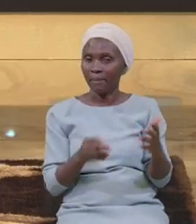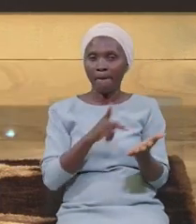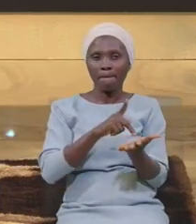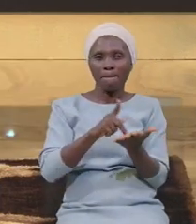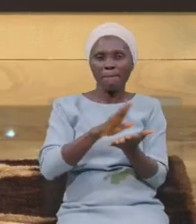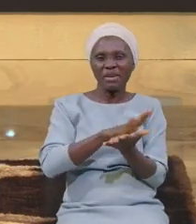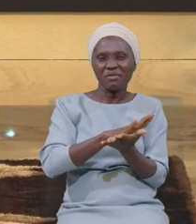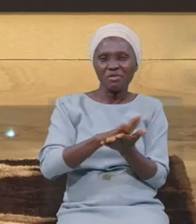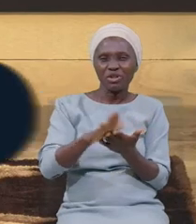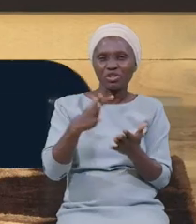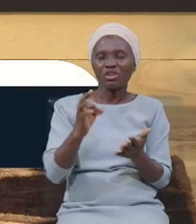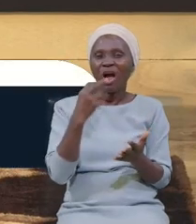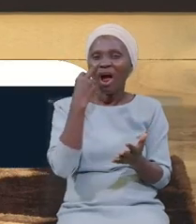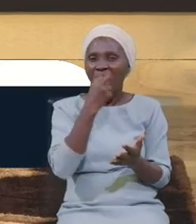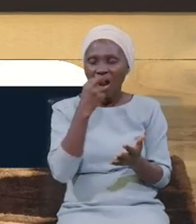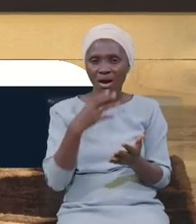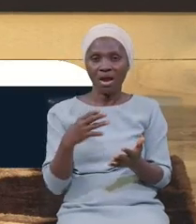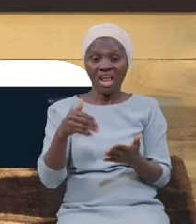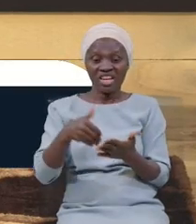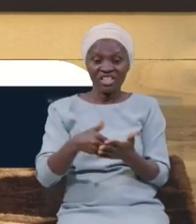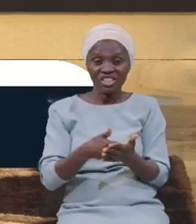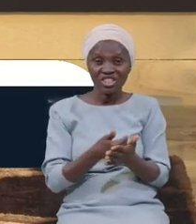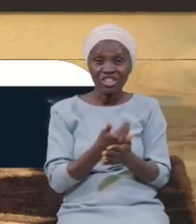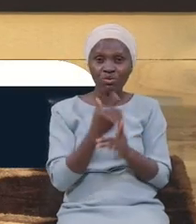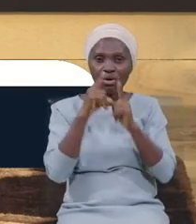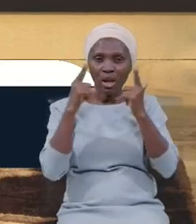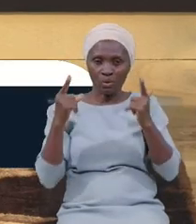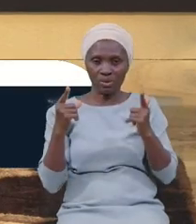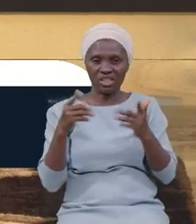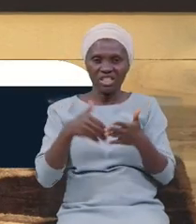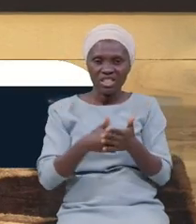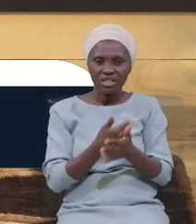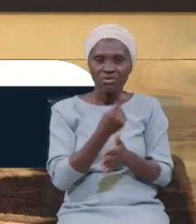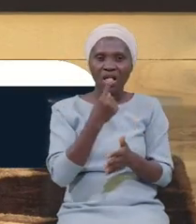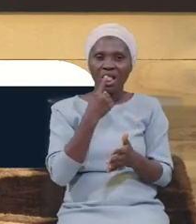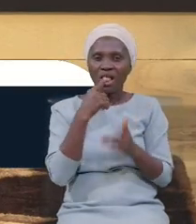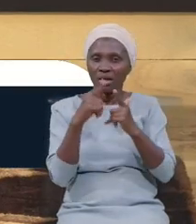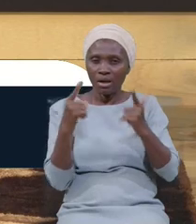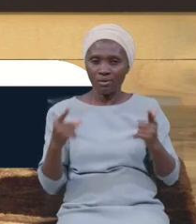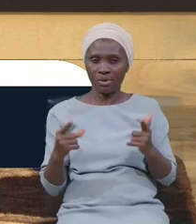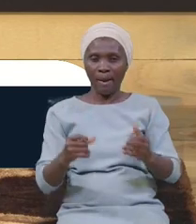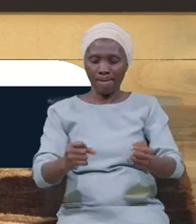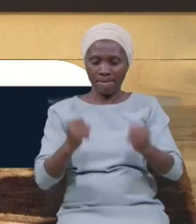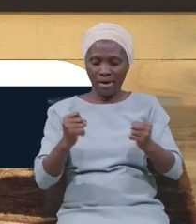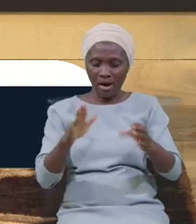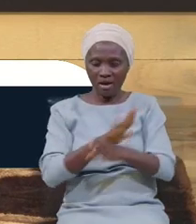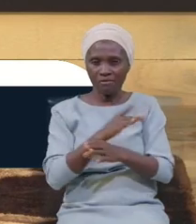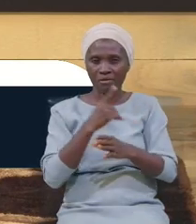La purification de la voix. Une nouvelle langue. Une nouvelle voix. Une puissante